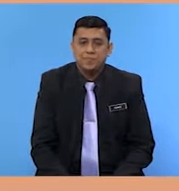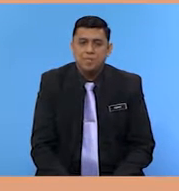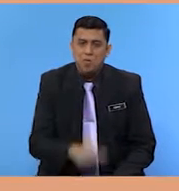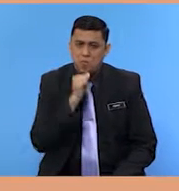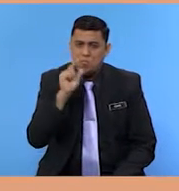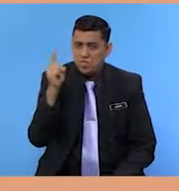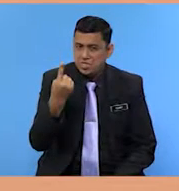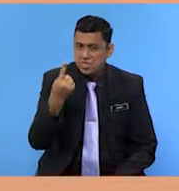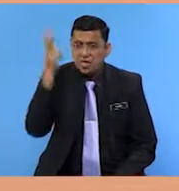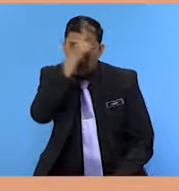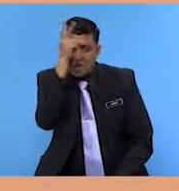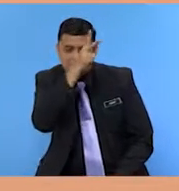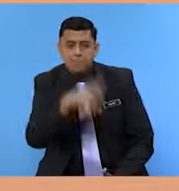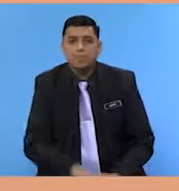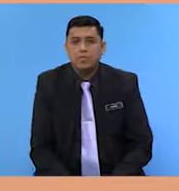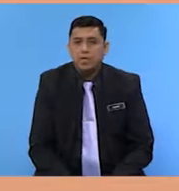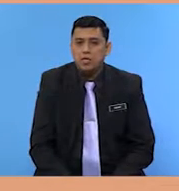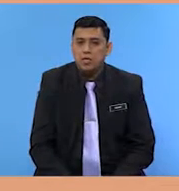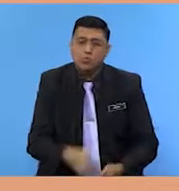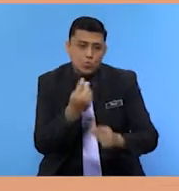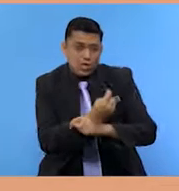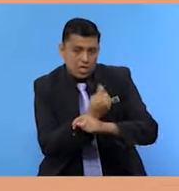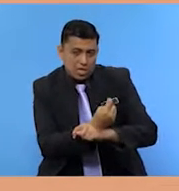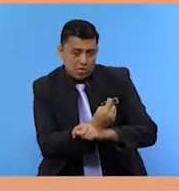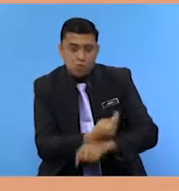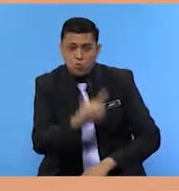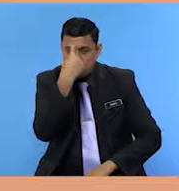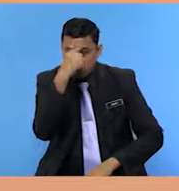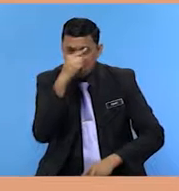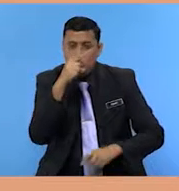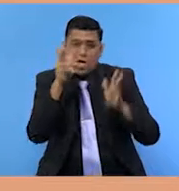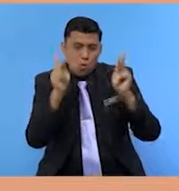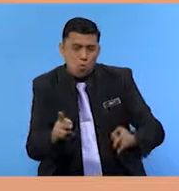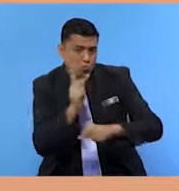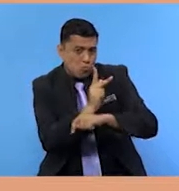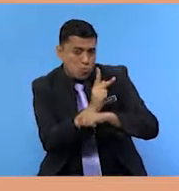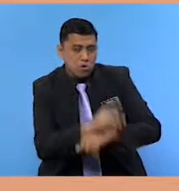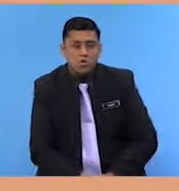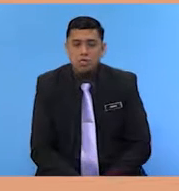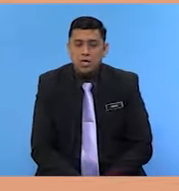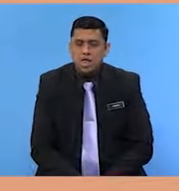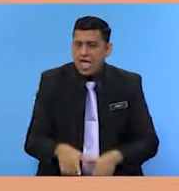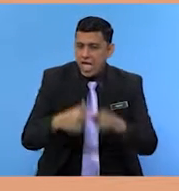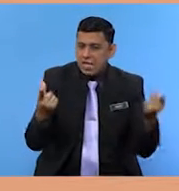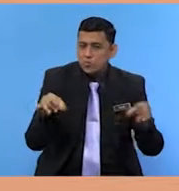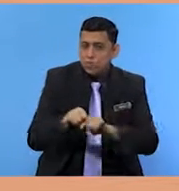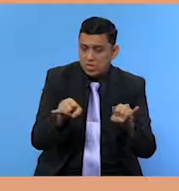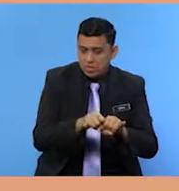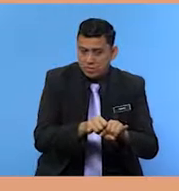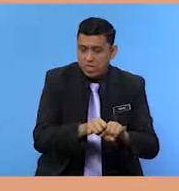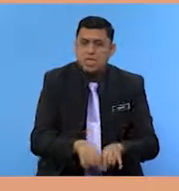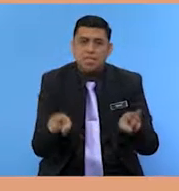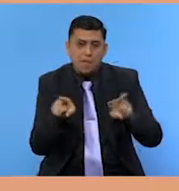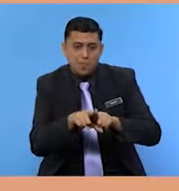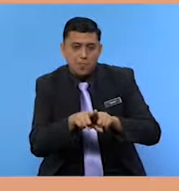bukan sahaja pihak kerajaan yang berperanan dalam mengukuhkan perpaduan kaum, malah ada pihak lain juga perlu berperanan